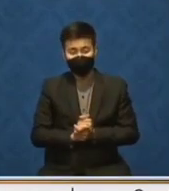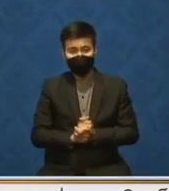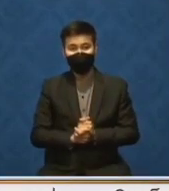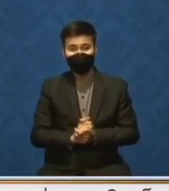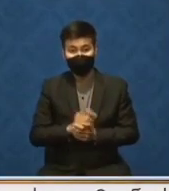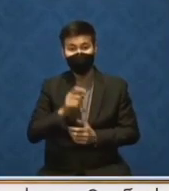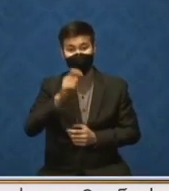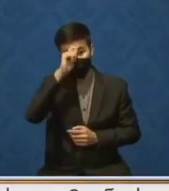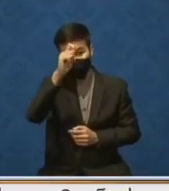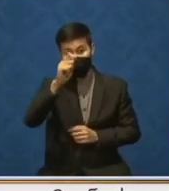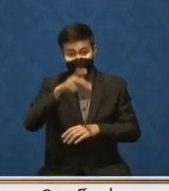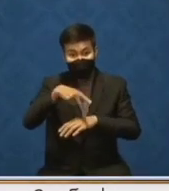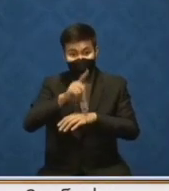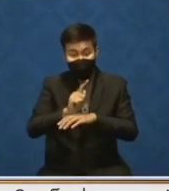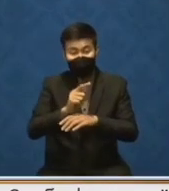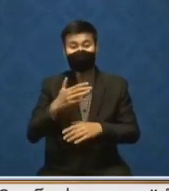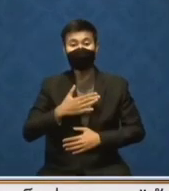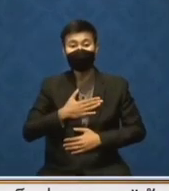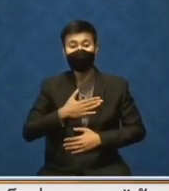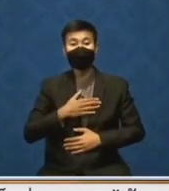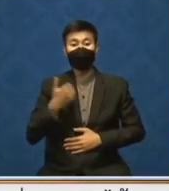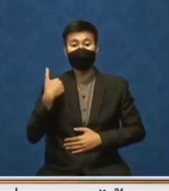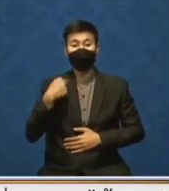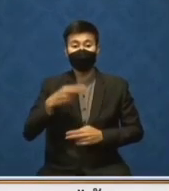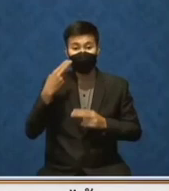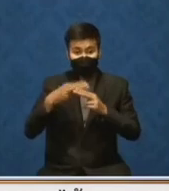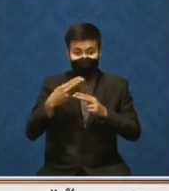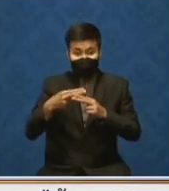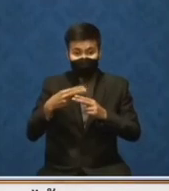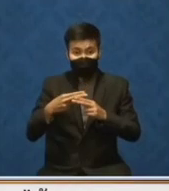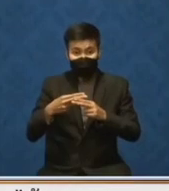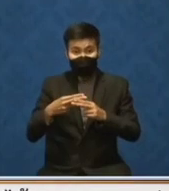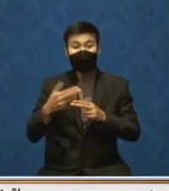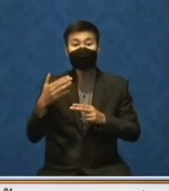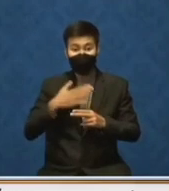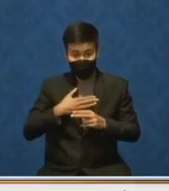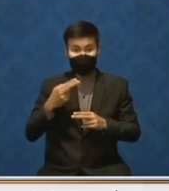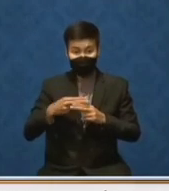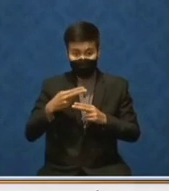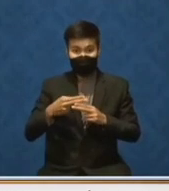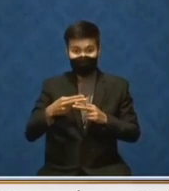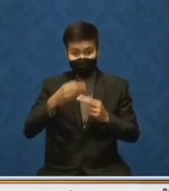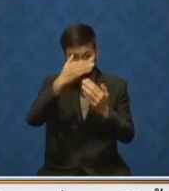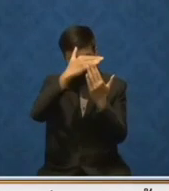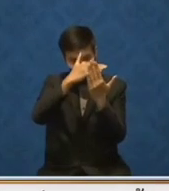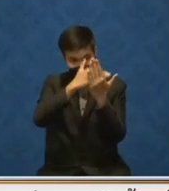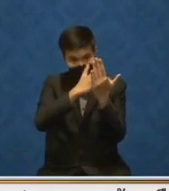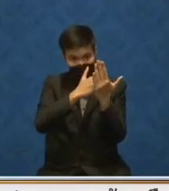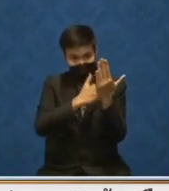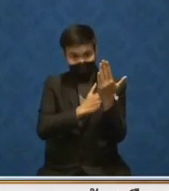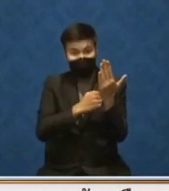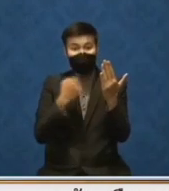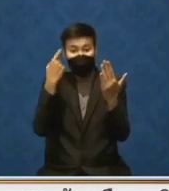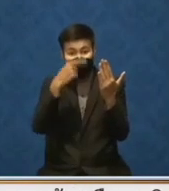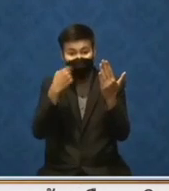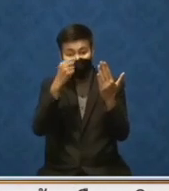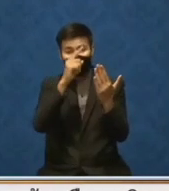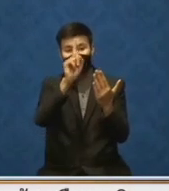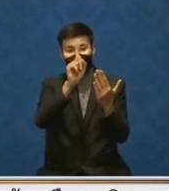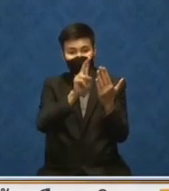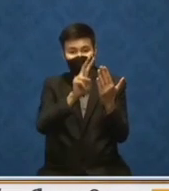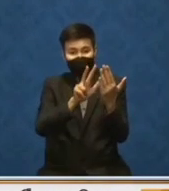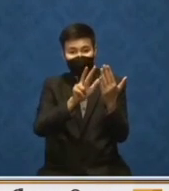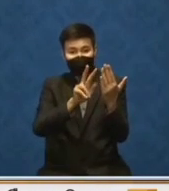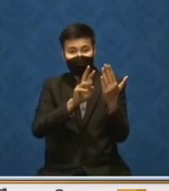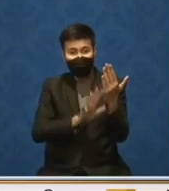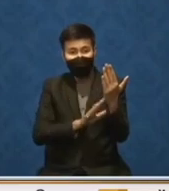ประธานนะผมมีรายชื่อคนที่เข้า Lอยู่นะและลำดับนี้เป็นใครลำดับนี้เป็นใครไป